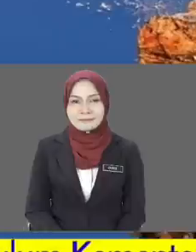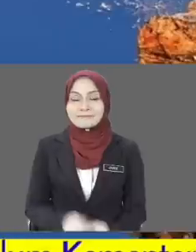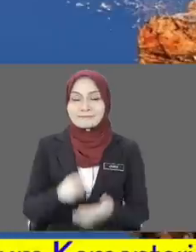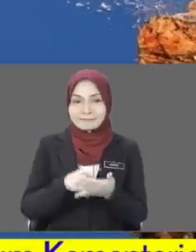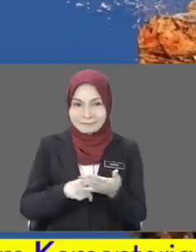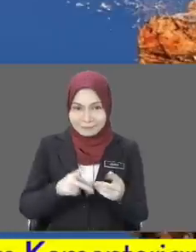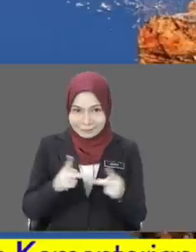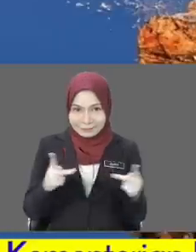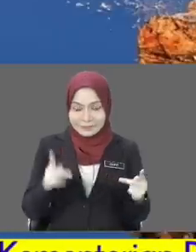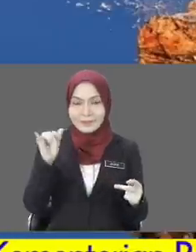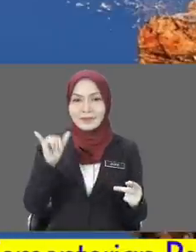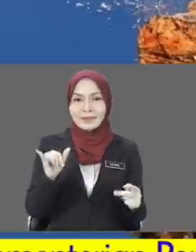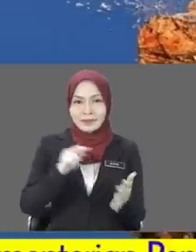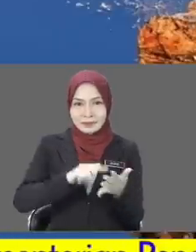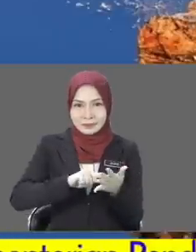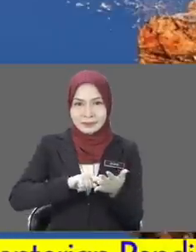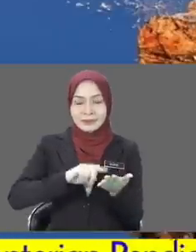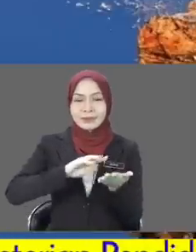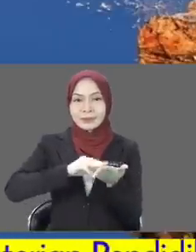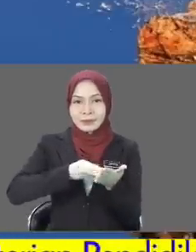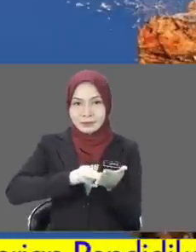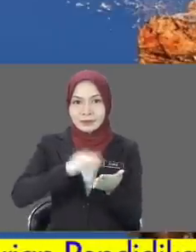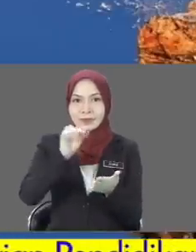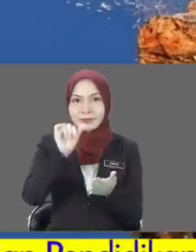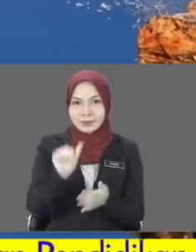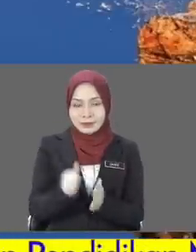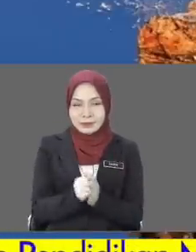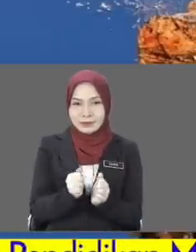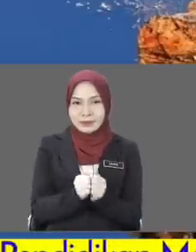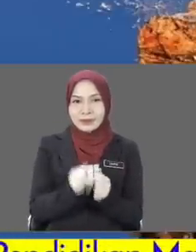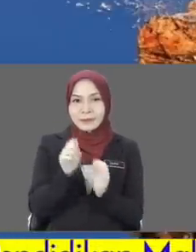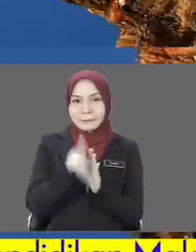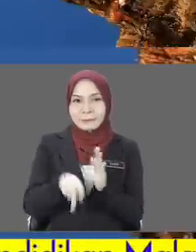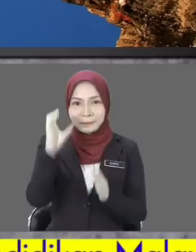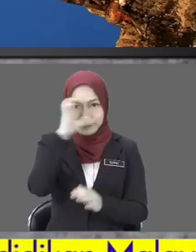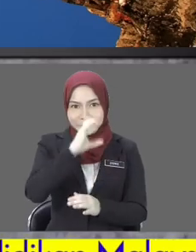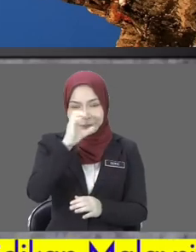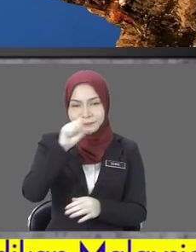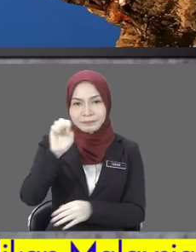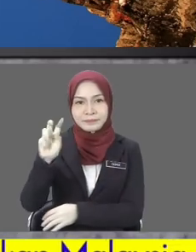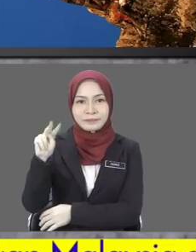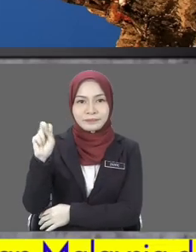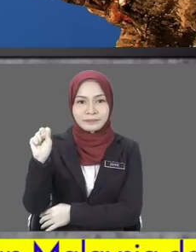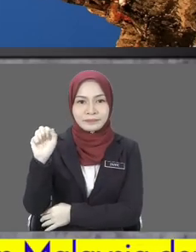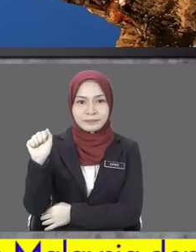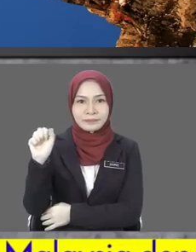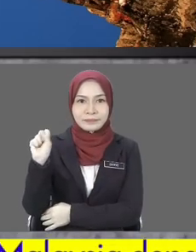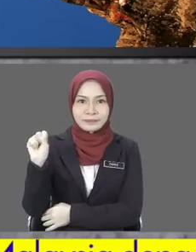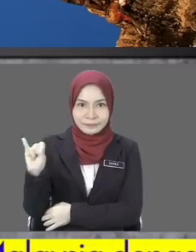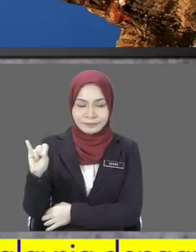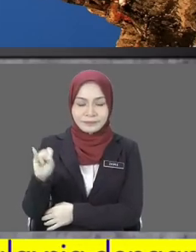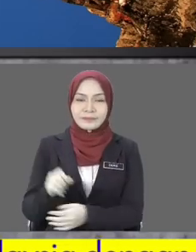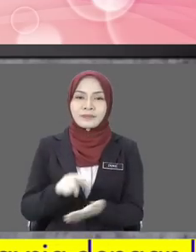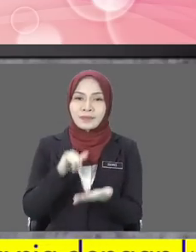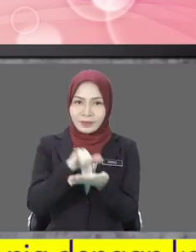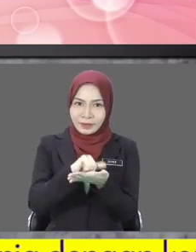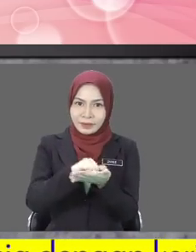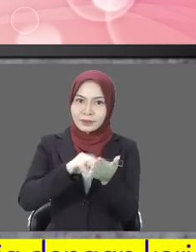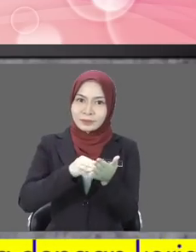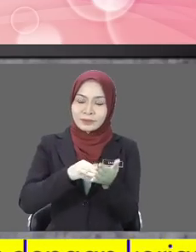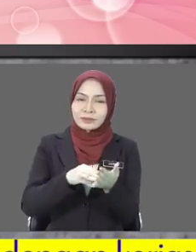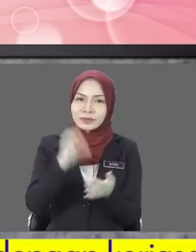Apakah yang dimaksud kain dengan pencarian sensasi hadirin sekalian pencari sensasi adalah